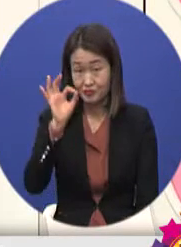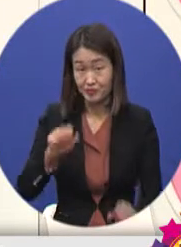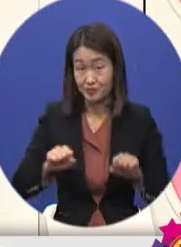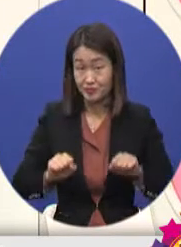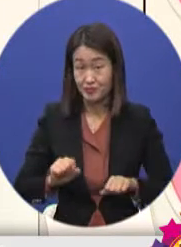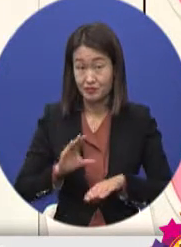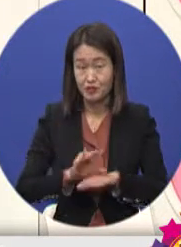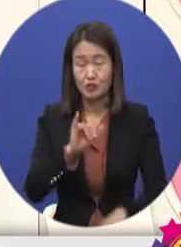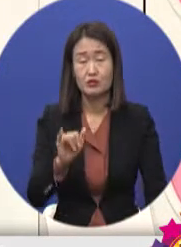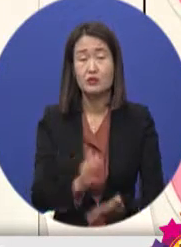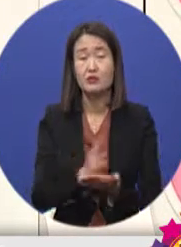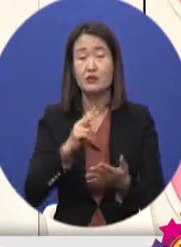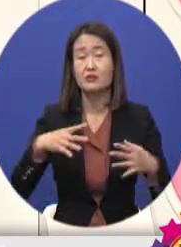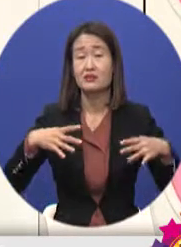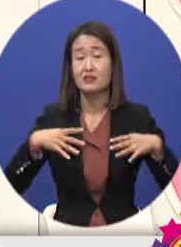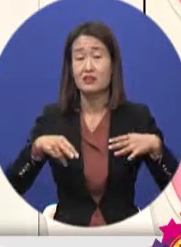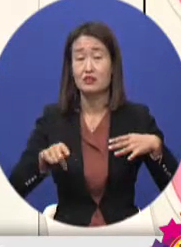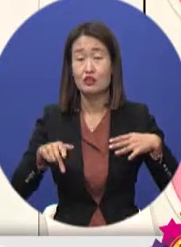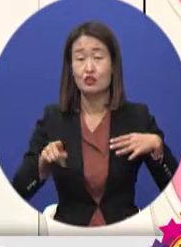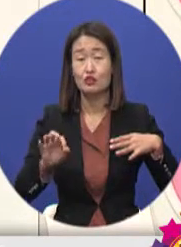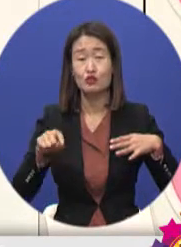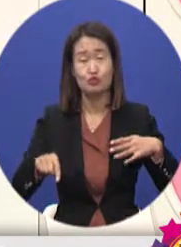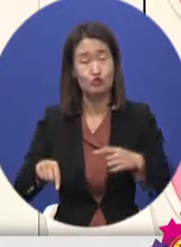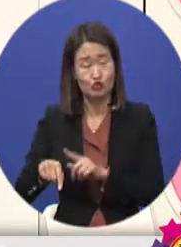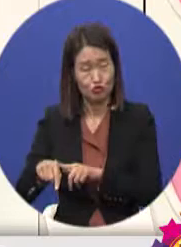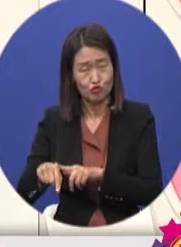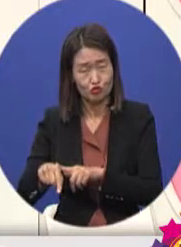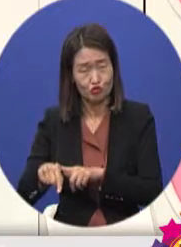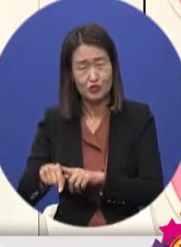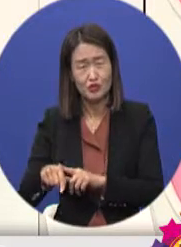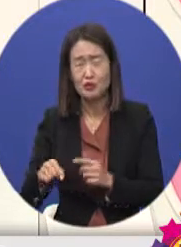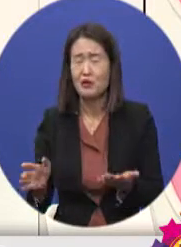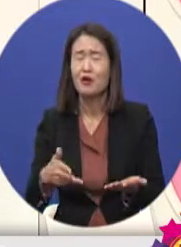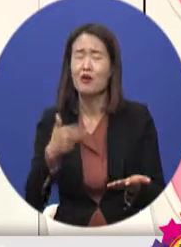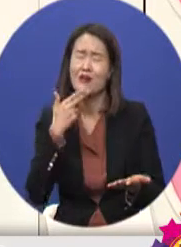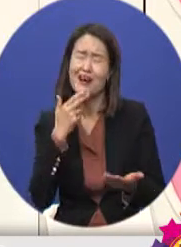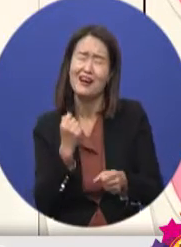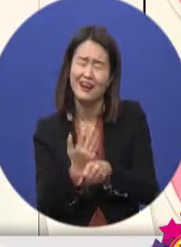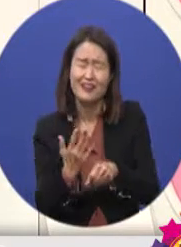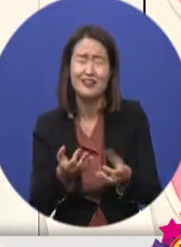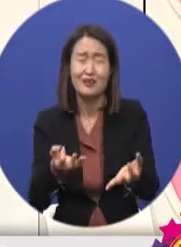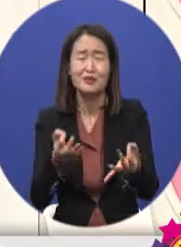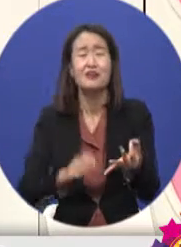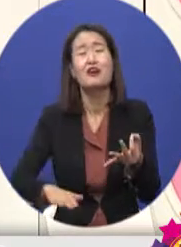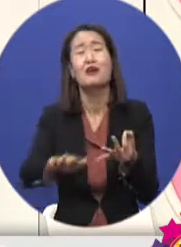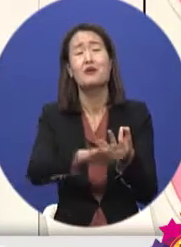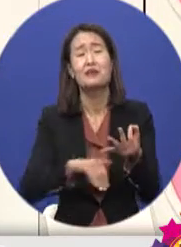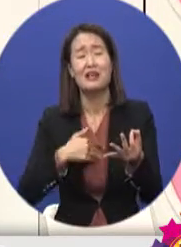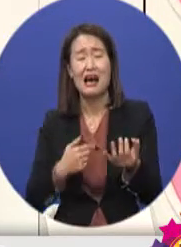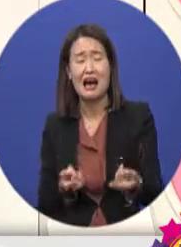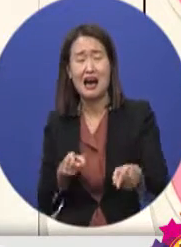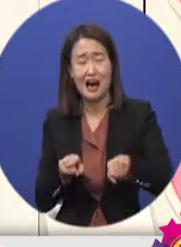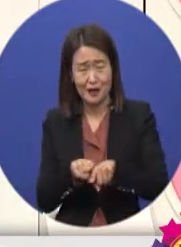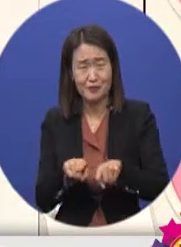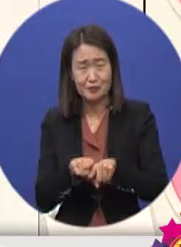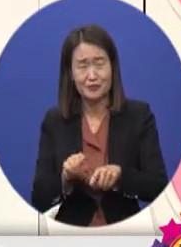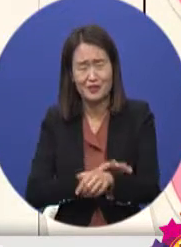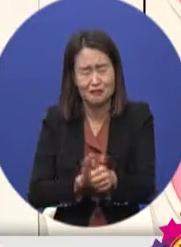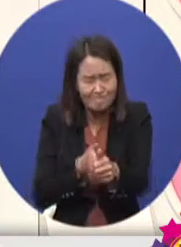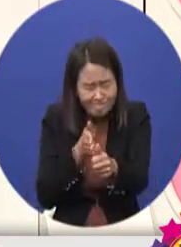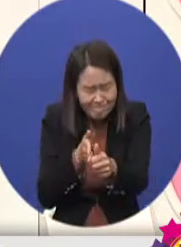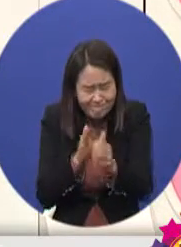생방송 전국 나눔 노래자랑 서정호 씨 빈자리를 대신해서 시청자 여러분께서 저와 함께 해주시기를